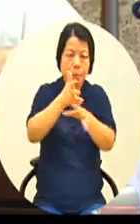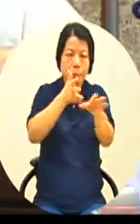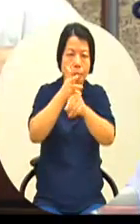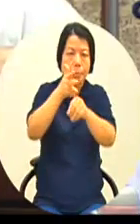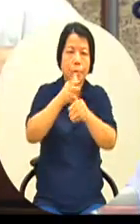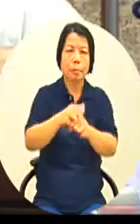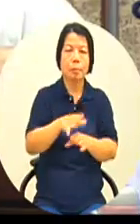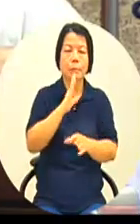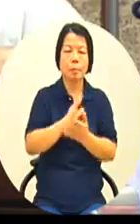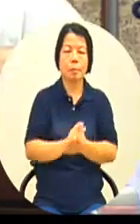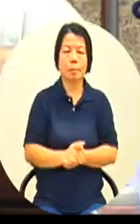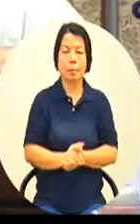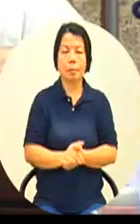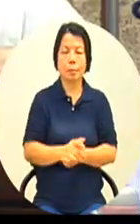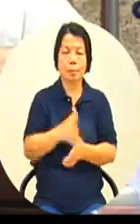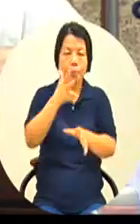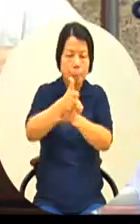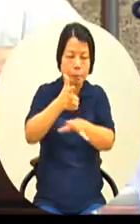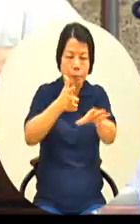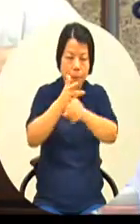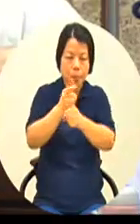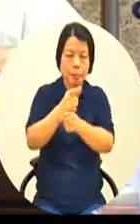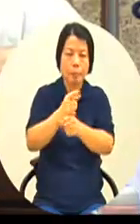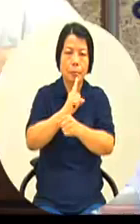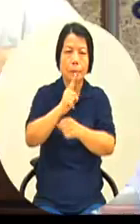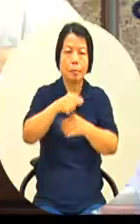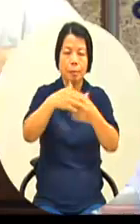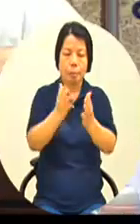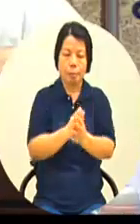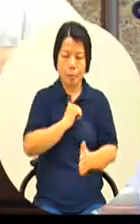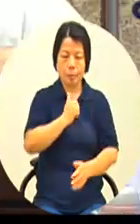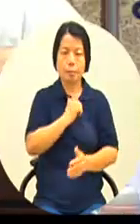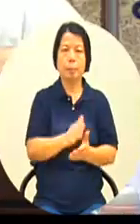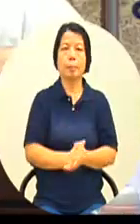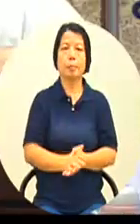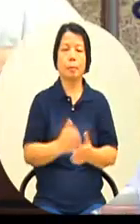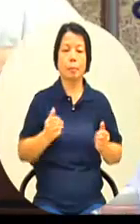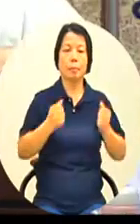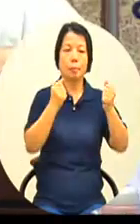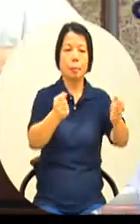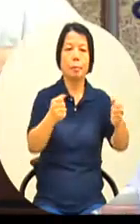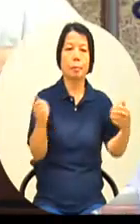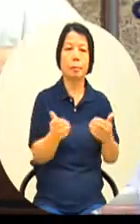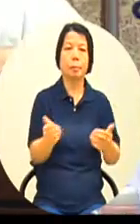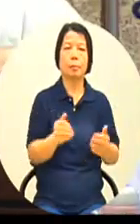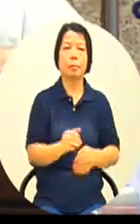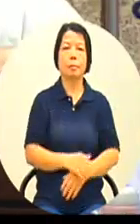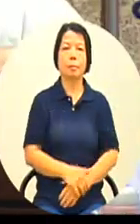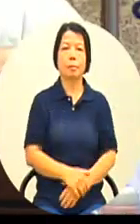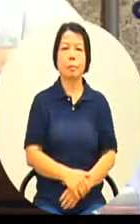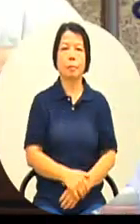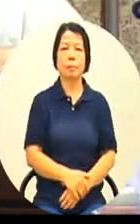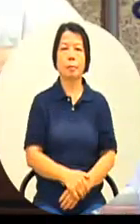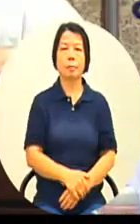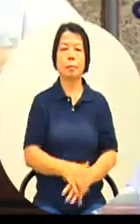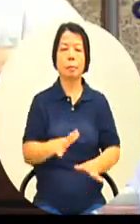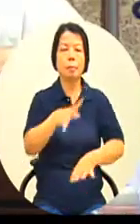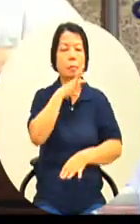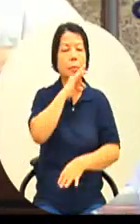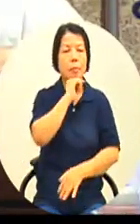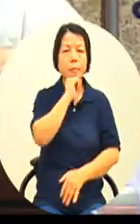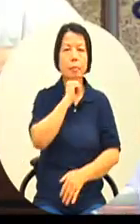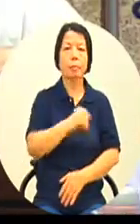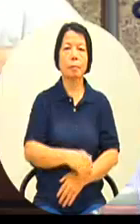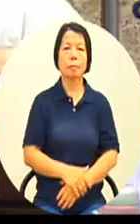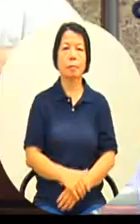行举发的部分。那进行举发的部分吼，实际上是卡住的部分，所以讲就年龄层的部分